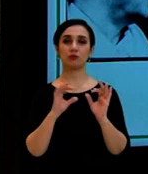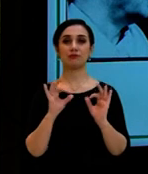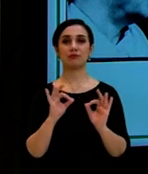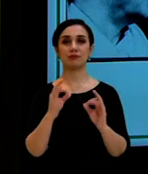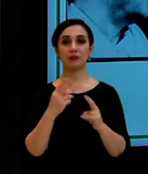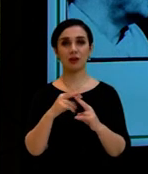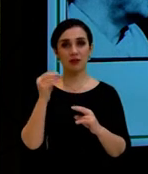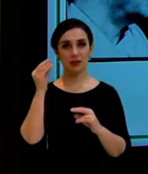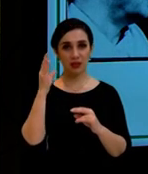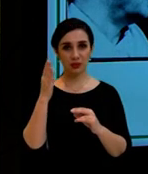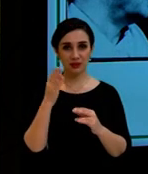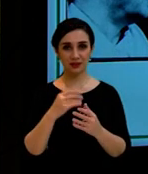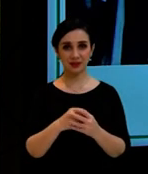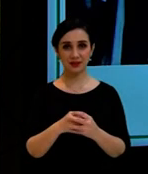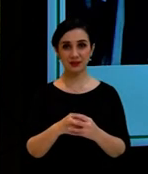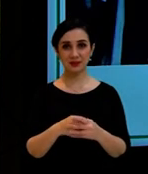здравствует наука